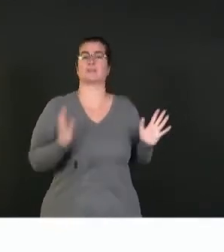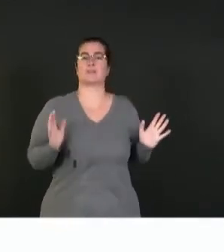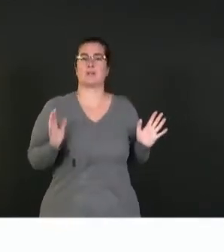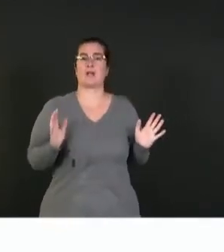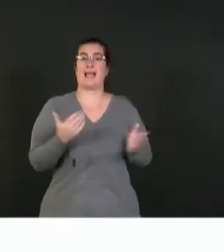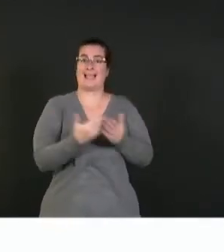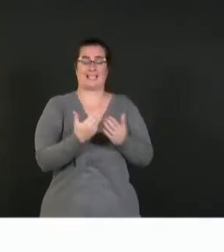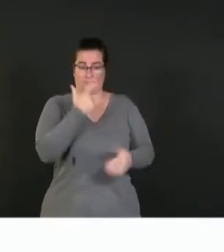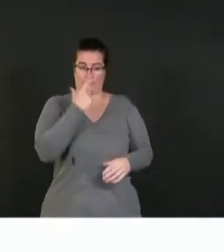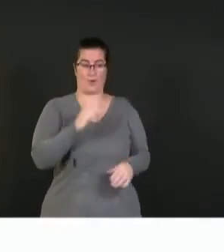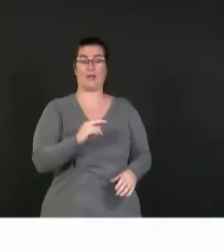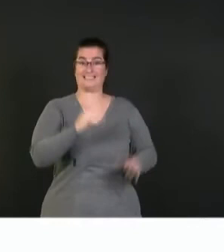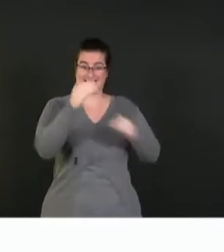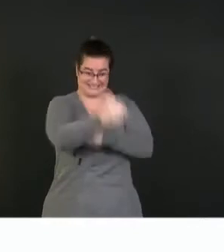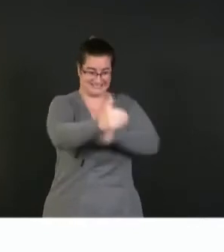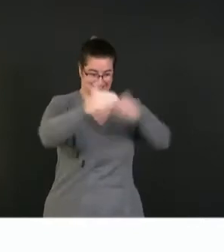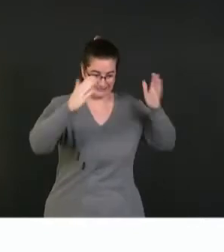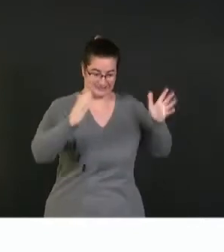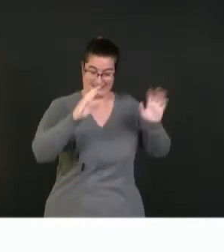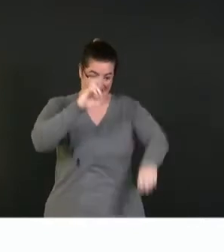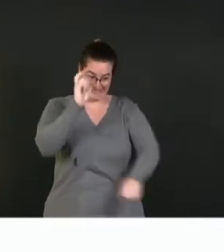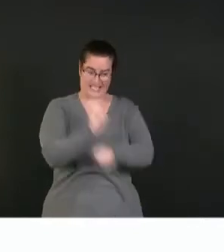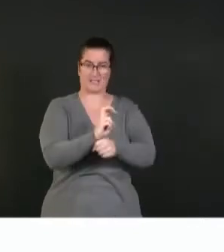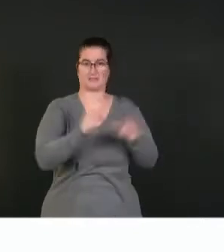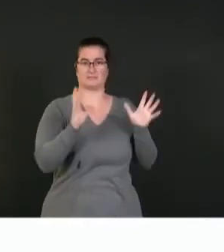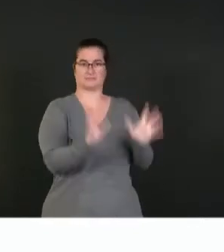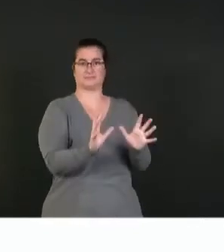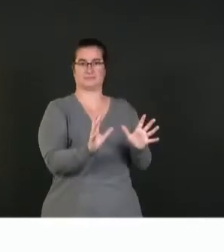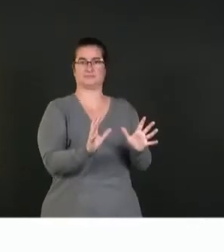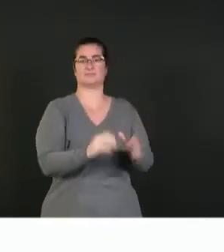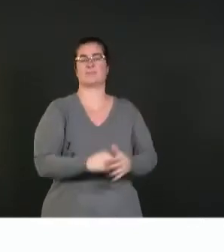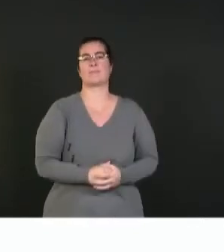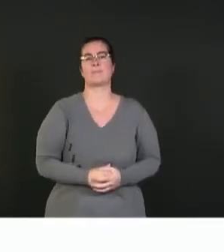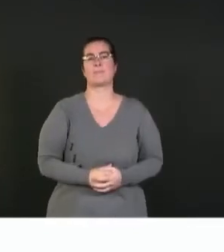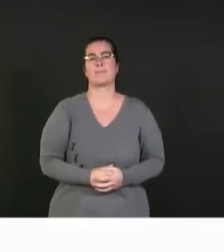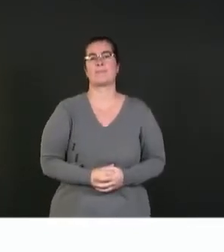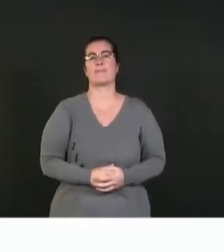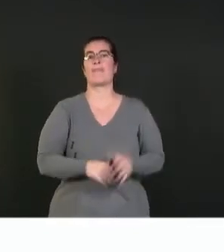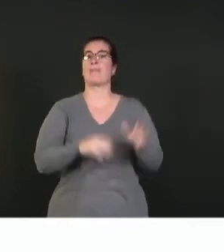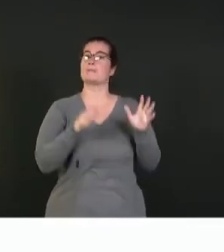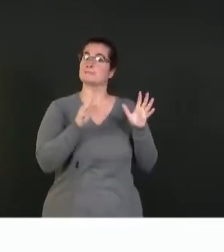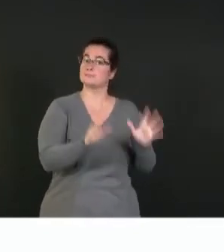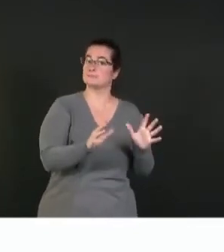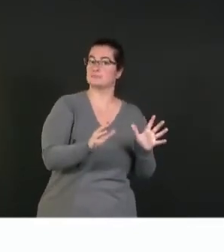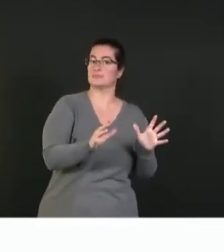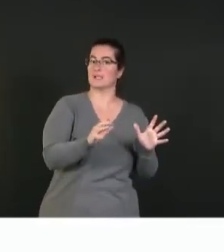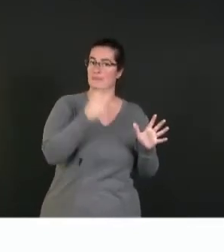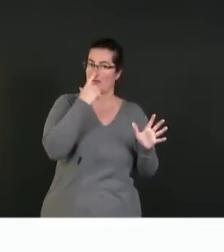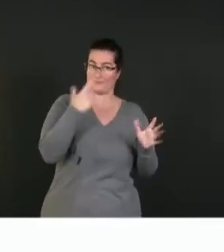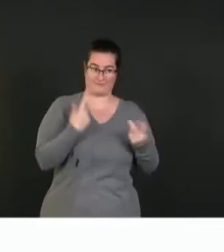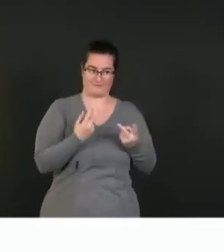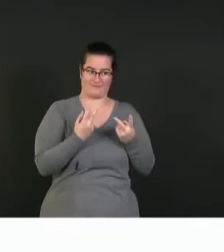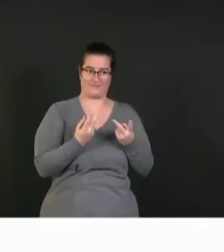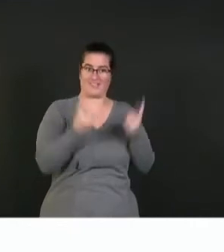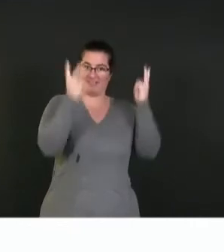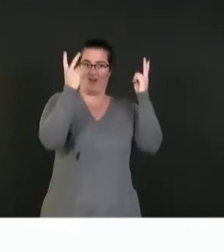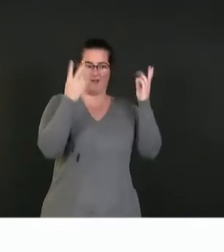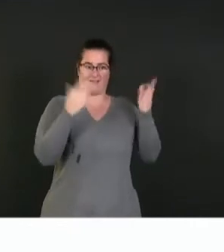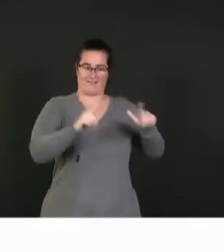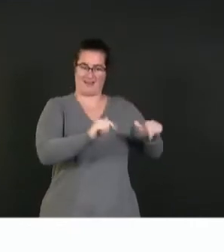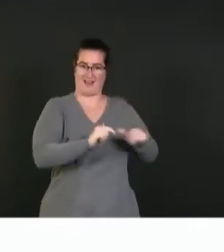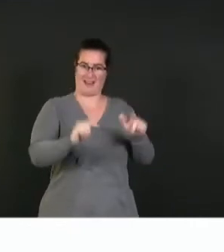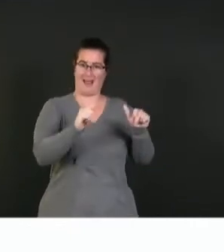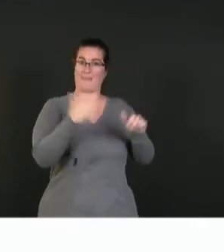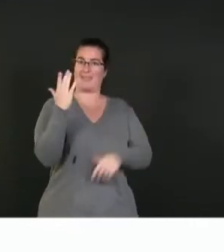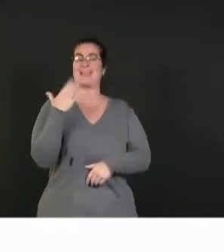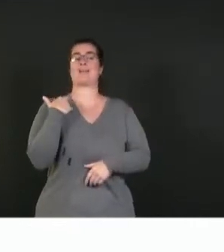ont été bloqués pour ça, pour cette raison-là, bloqués. À l'urbanisation, mais pas bloqués à la vie, hein, puisque tout ça revient.